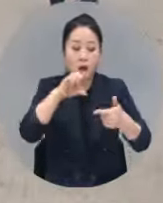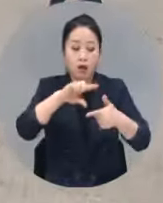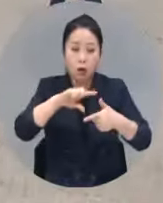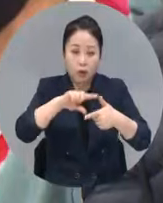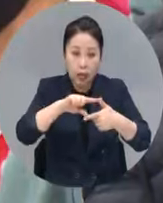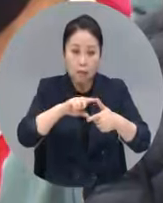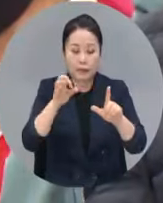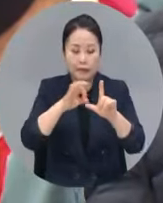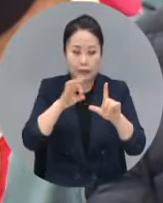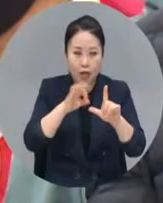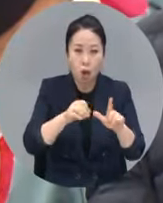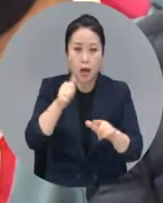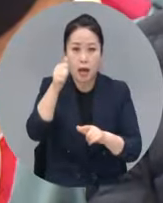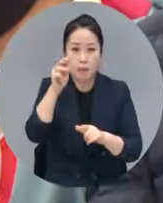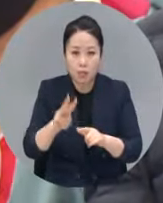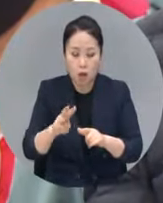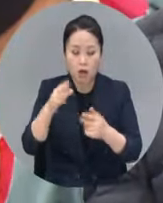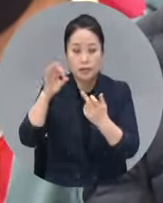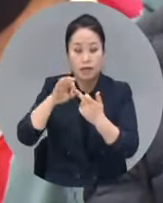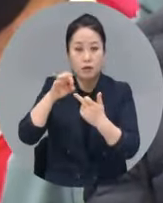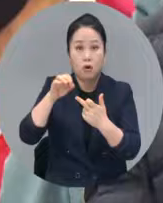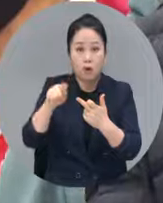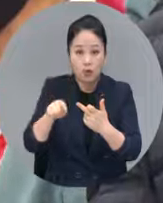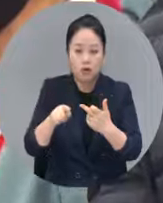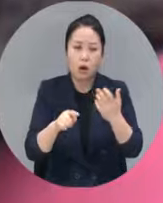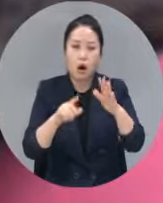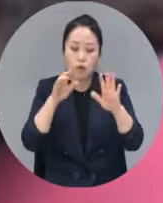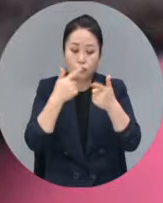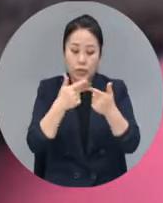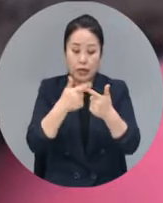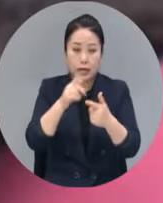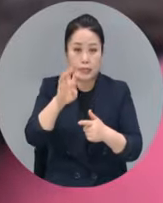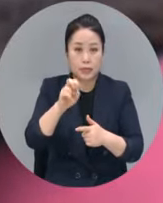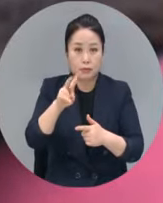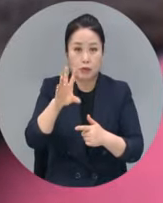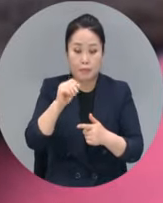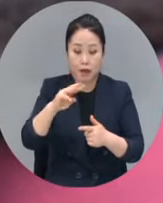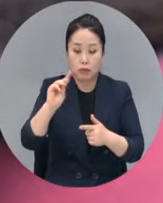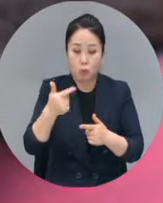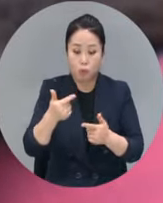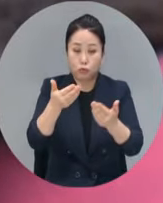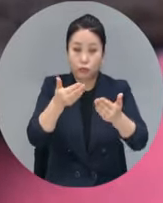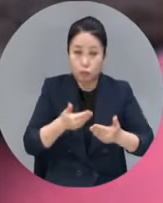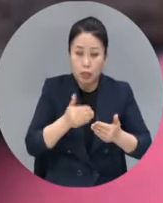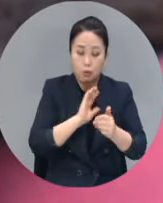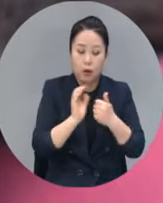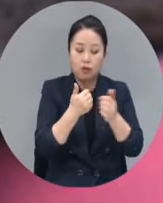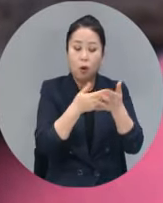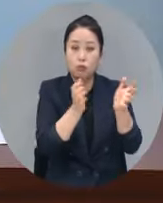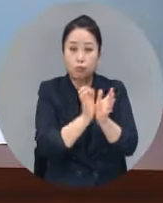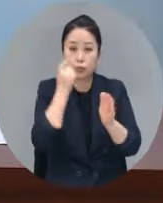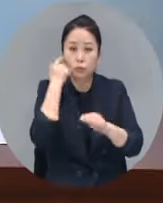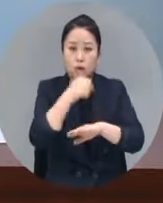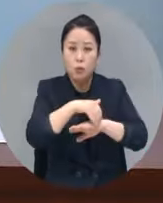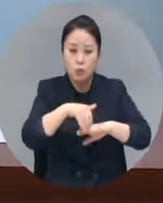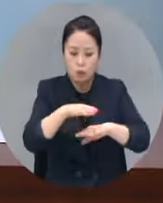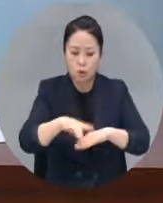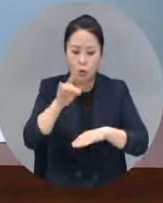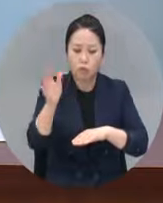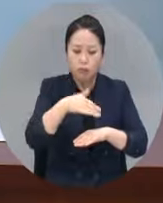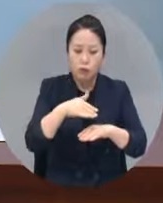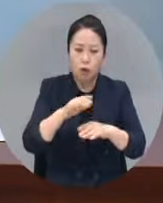하루 90만 톤을 취수해 부산에 42만 톤의 물을 공급하겠다는 환경부의 계획도 첫 단추부터 꼬이게 된 상황.